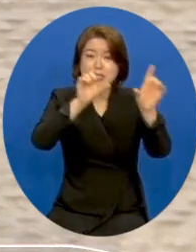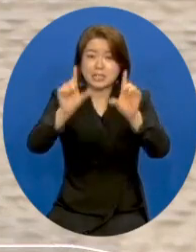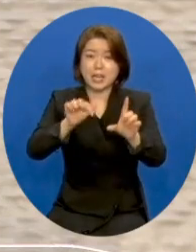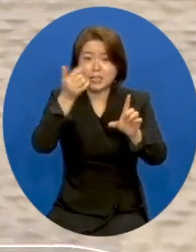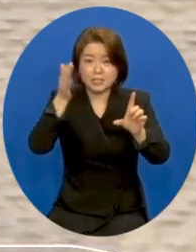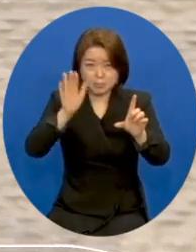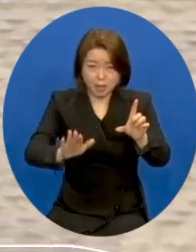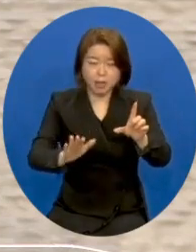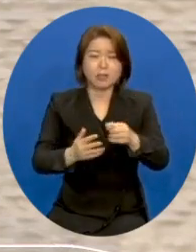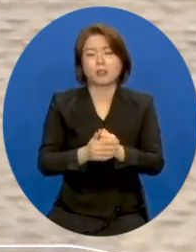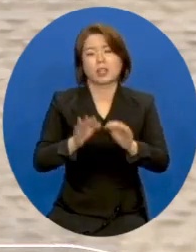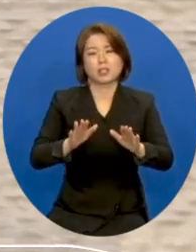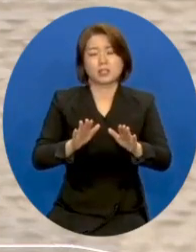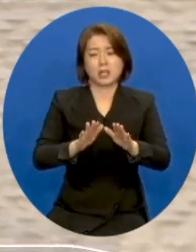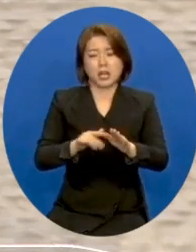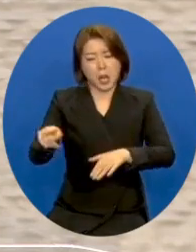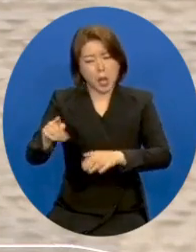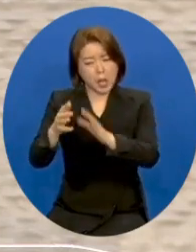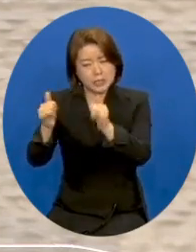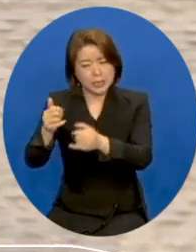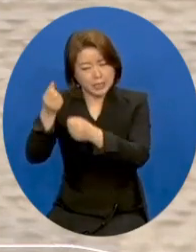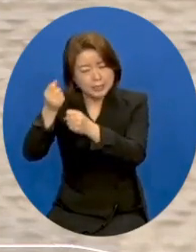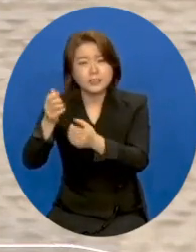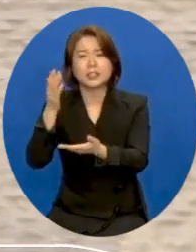이제는 사람 의지하지 말라.